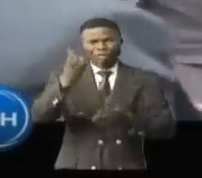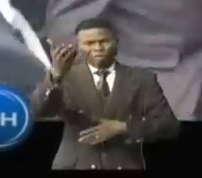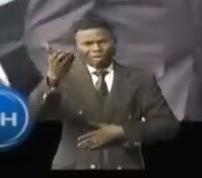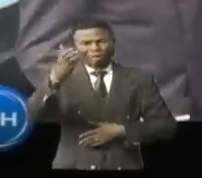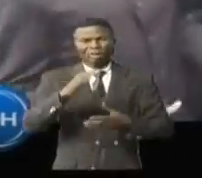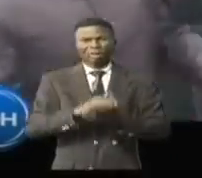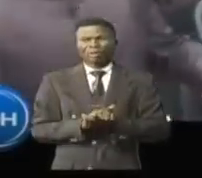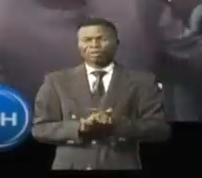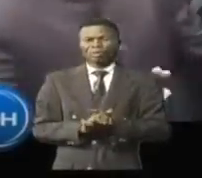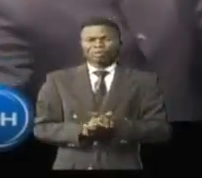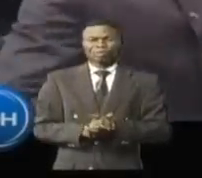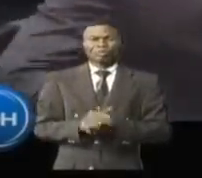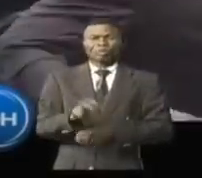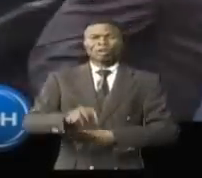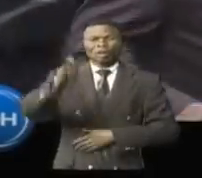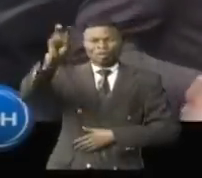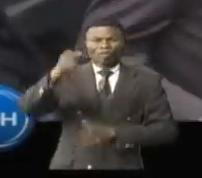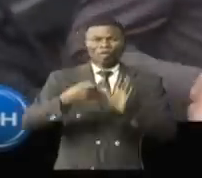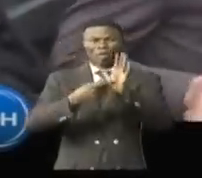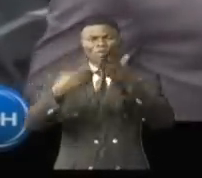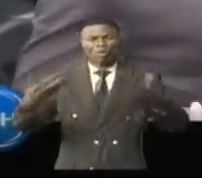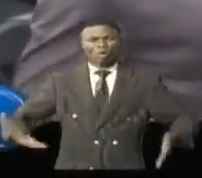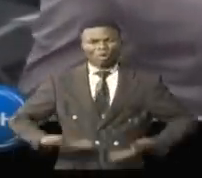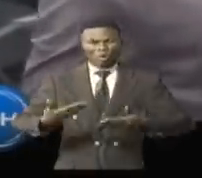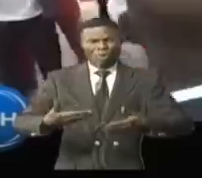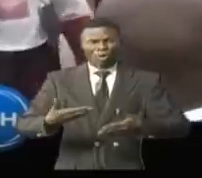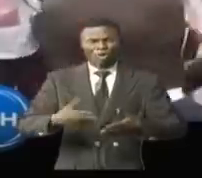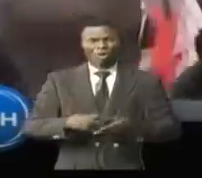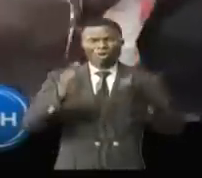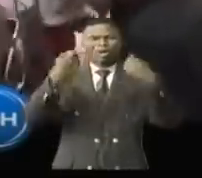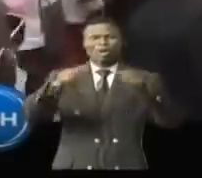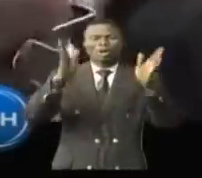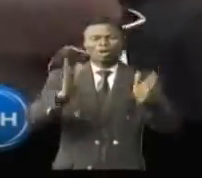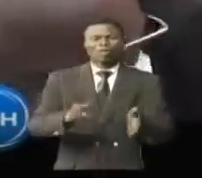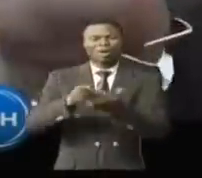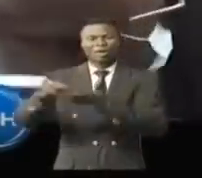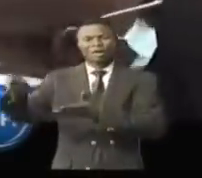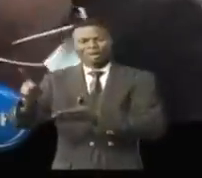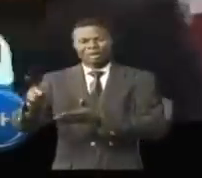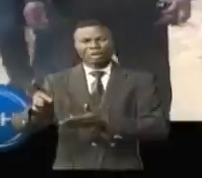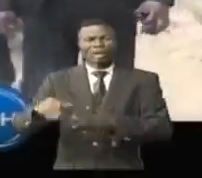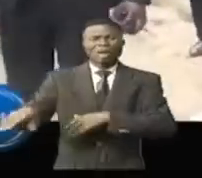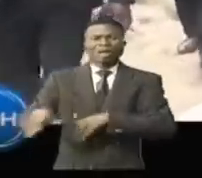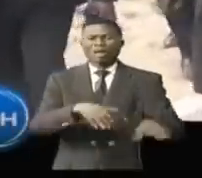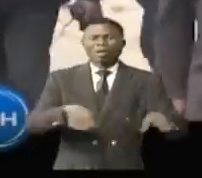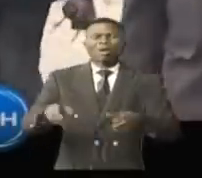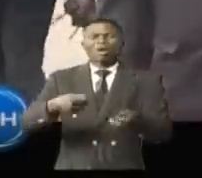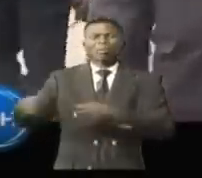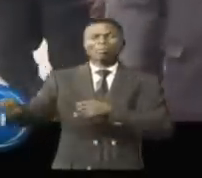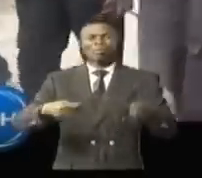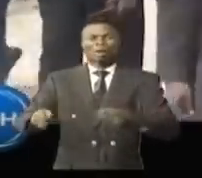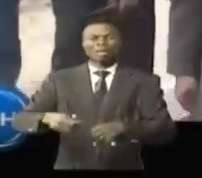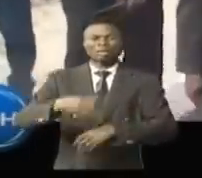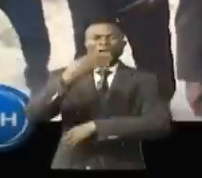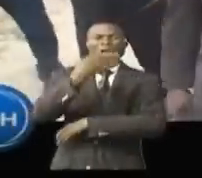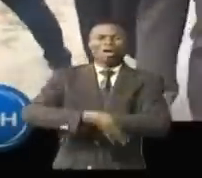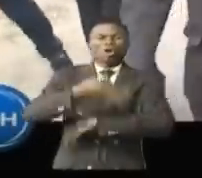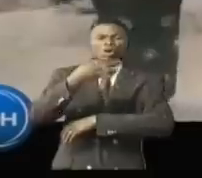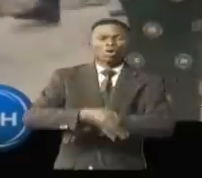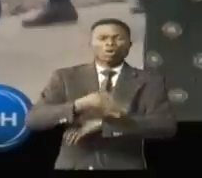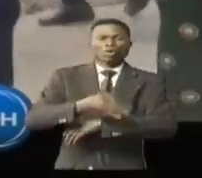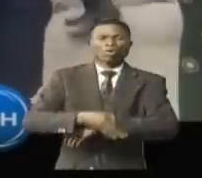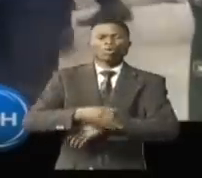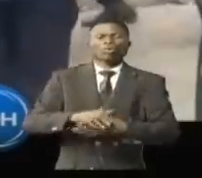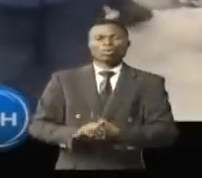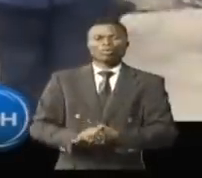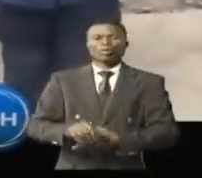Un déplacement qui suscite déjà de la joie auprès des vendeurs et acheteurs de marché Loufou, marché situé à la frontière entre la République